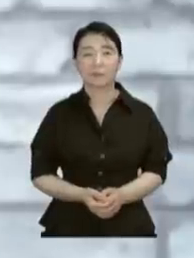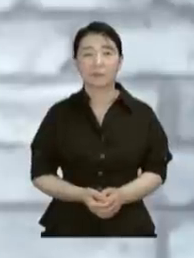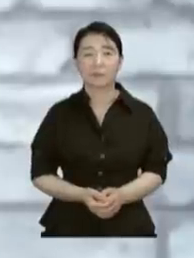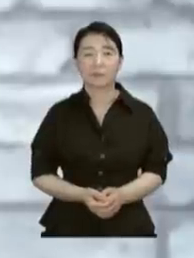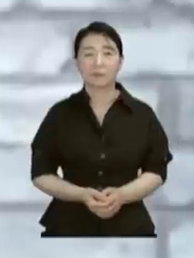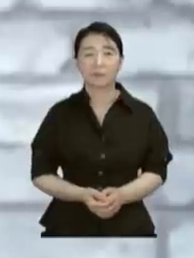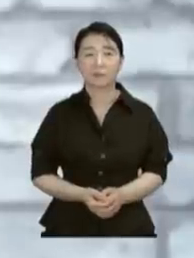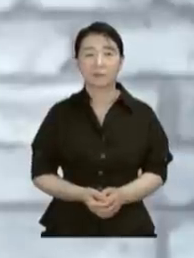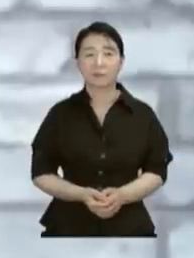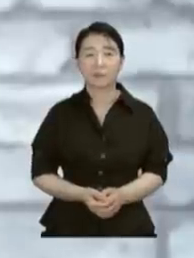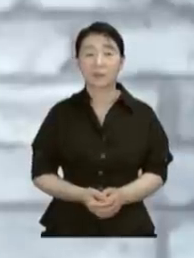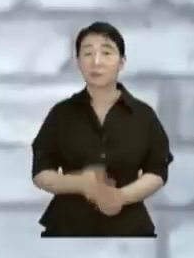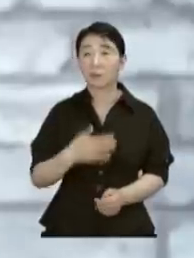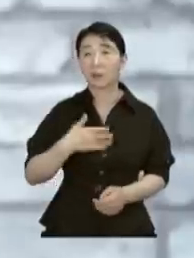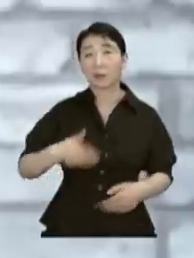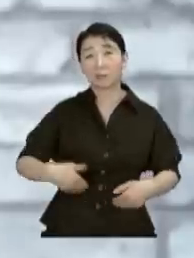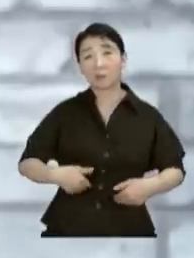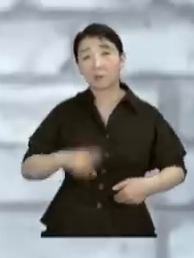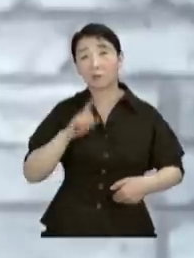근데 난 네가 필요해.